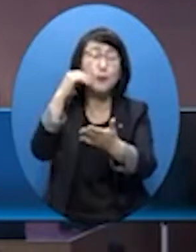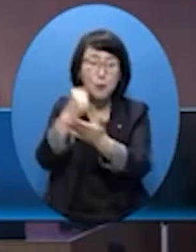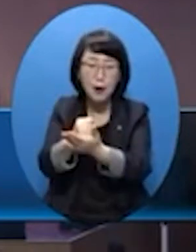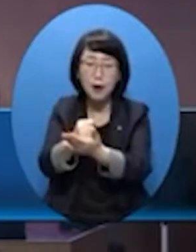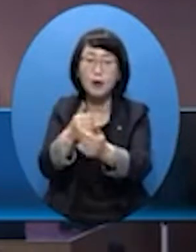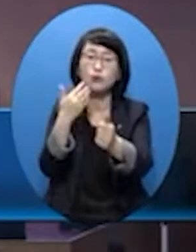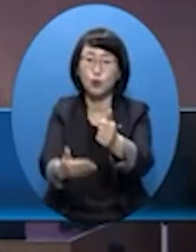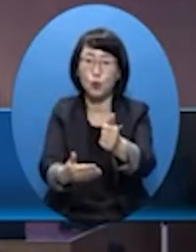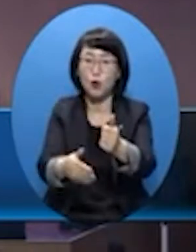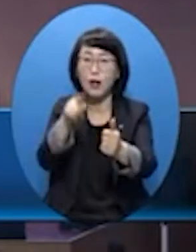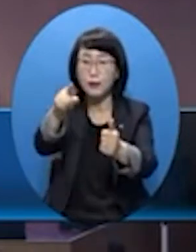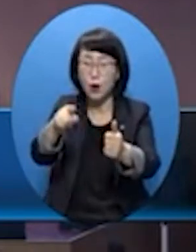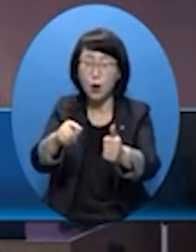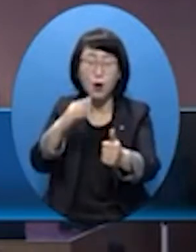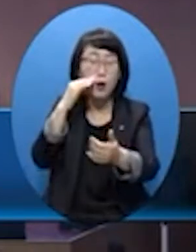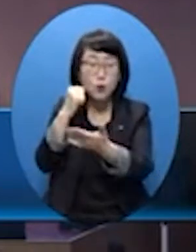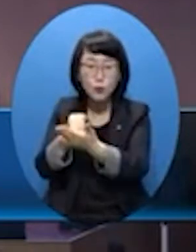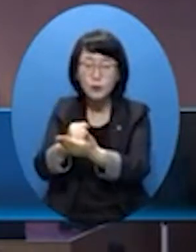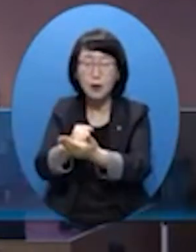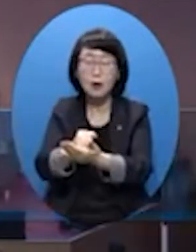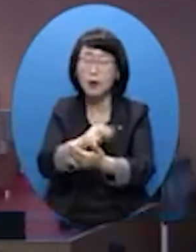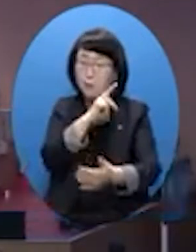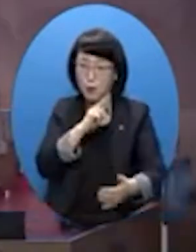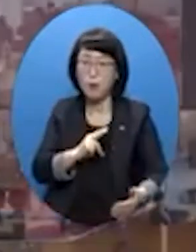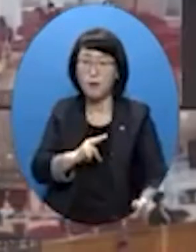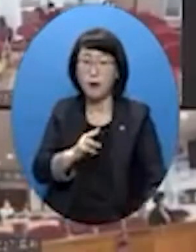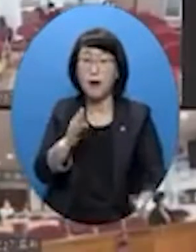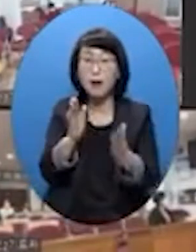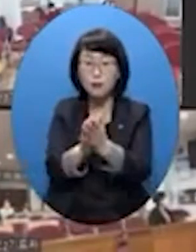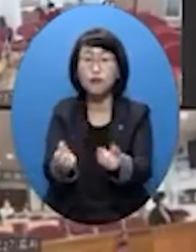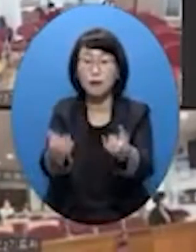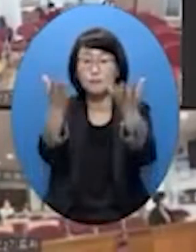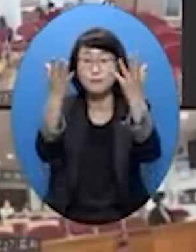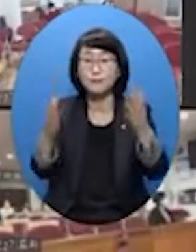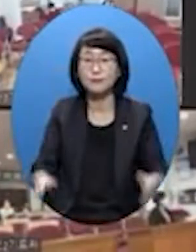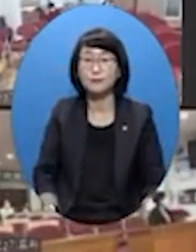것이며 내가 형통 가리라 할렐루야